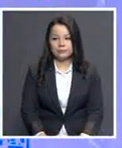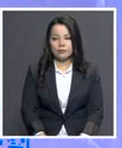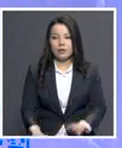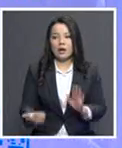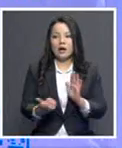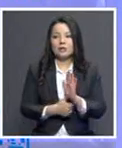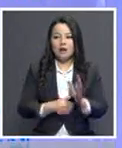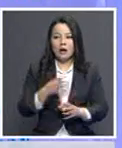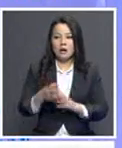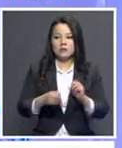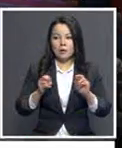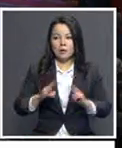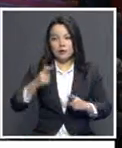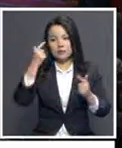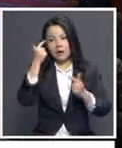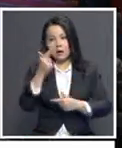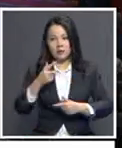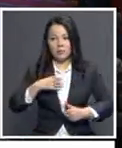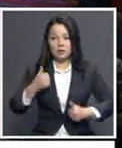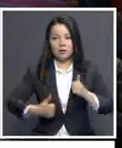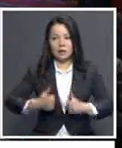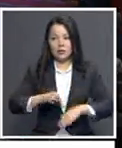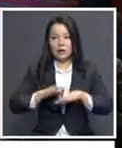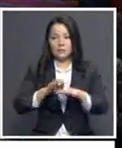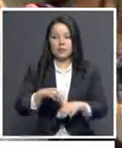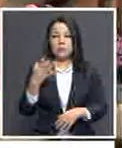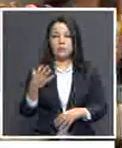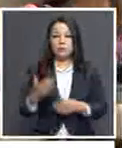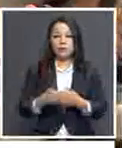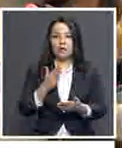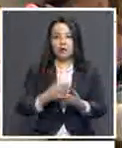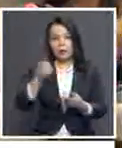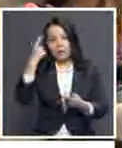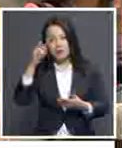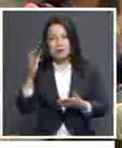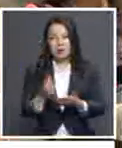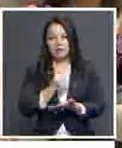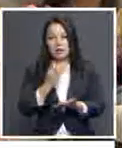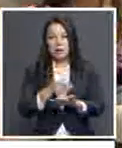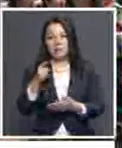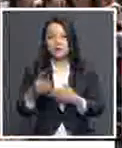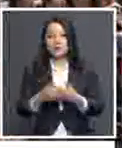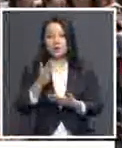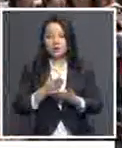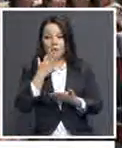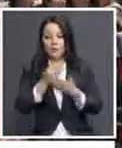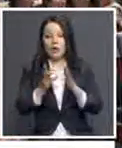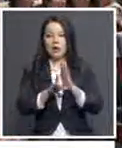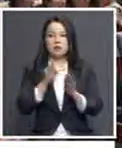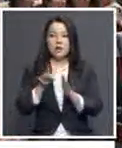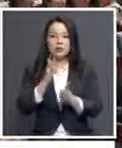6-шы халықаралық білім жарысына әлемнің 15 елінен 500-ден астам жас өнертапқыш келді. Олар мыңға жуық үміткердің ішінен іріктелген